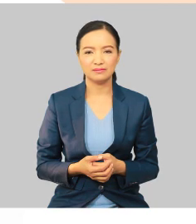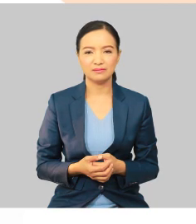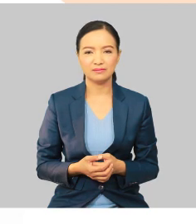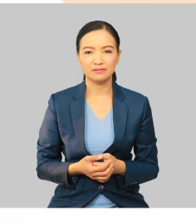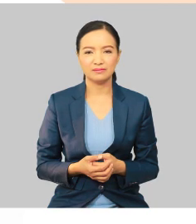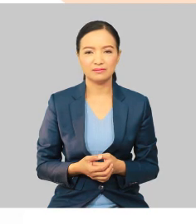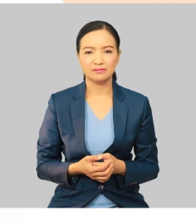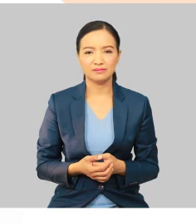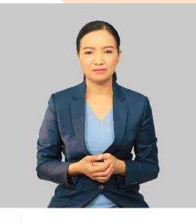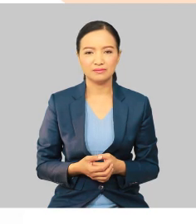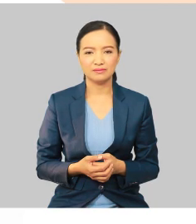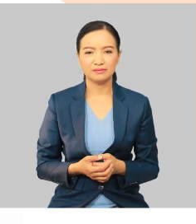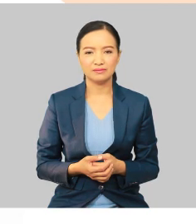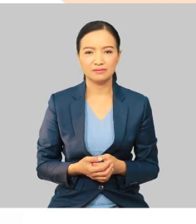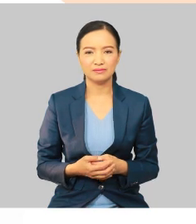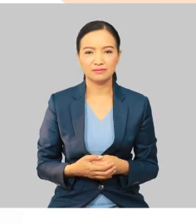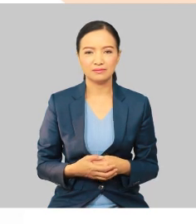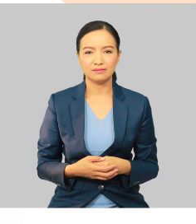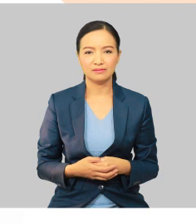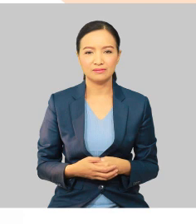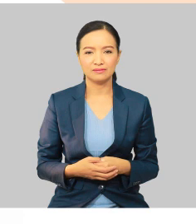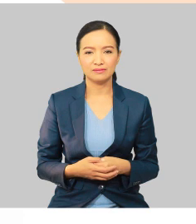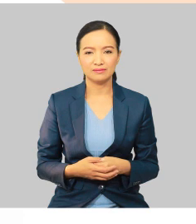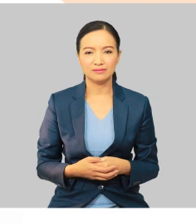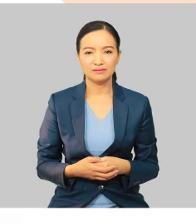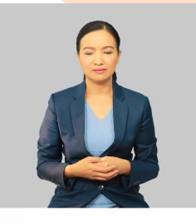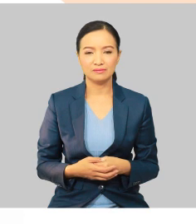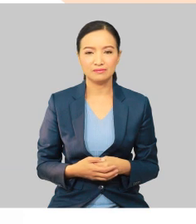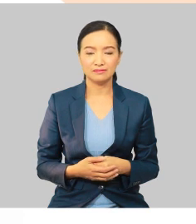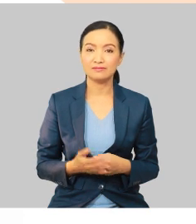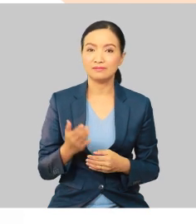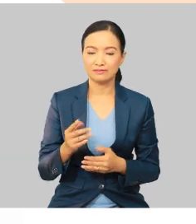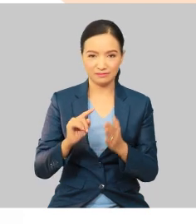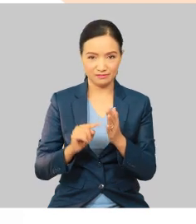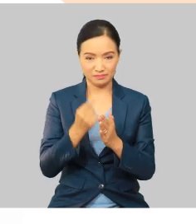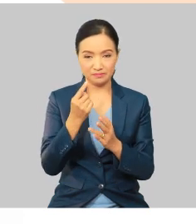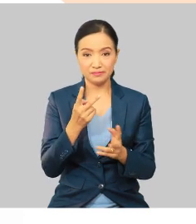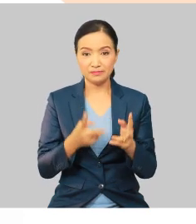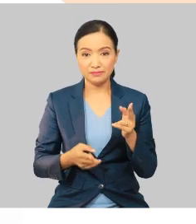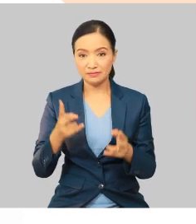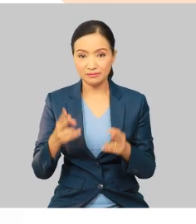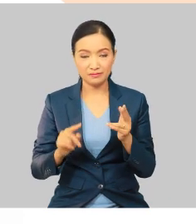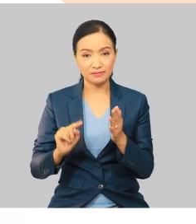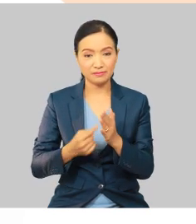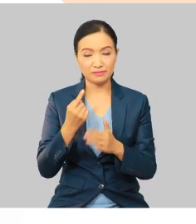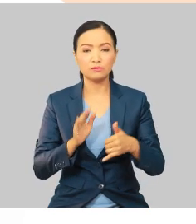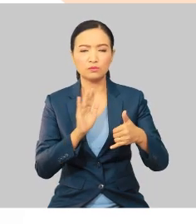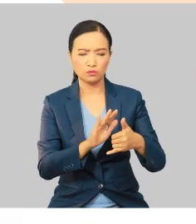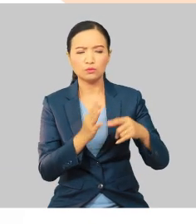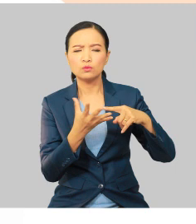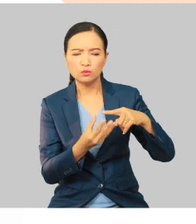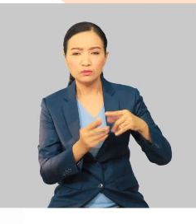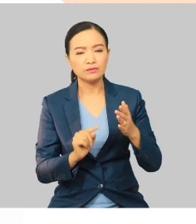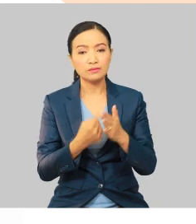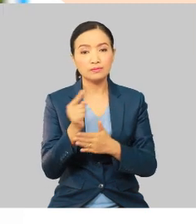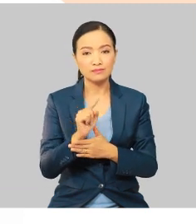อครับเอาไว้ในห้องดอกผลิตสีมือแม่ จุดเริ่มต้นของการตัดต่อครั้งแรกขององุ่นเริ่มต้นได้อย่